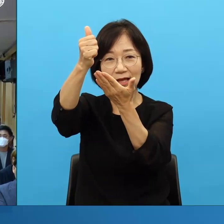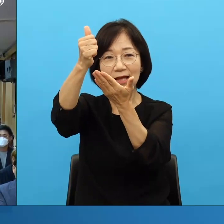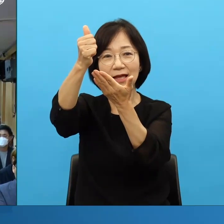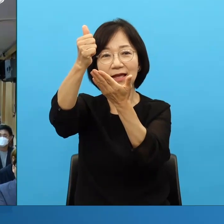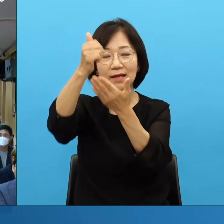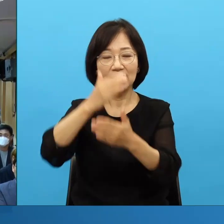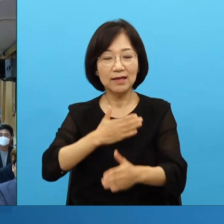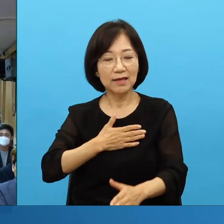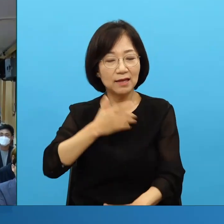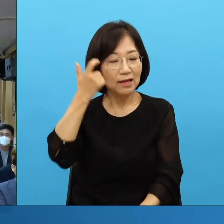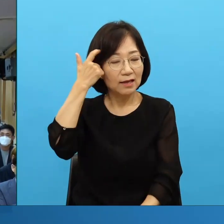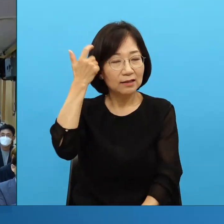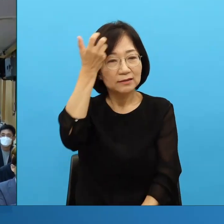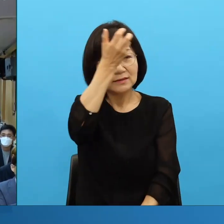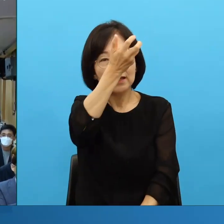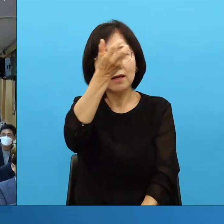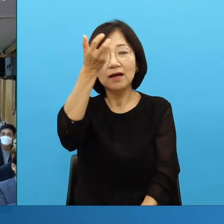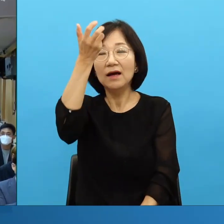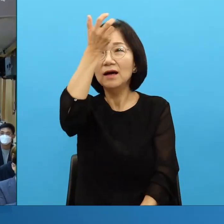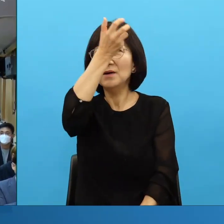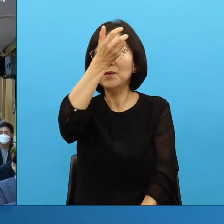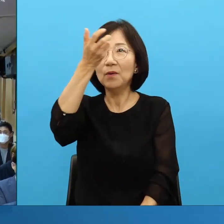주께